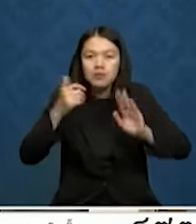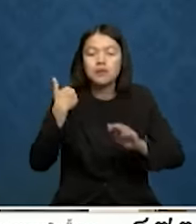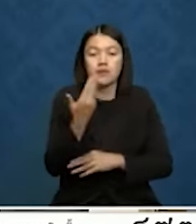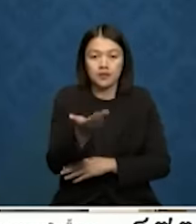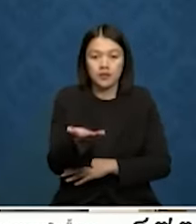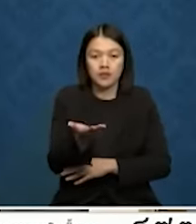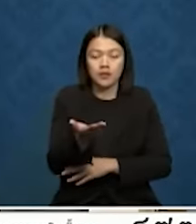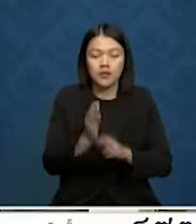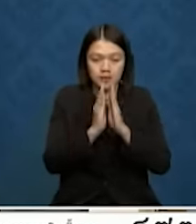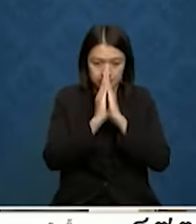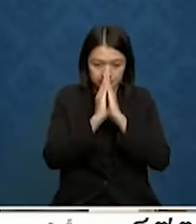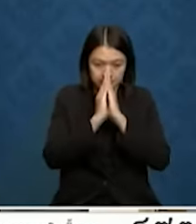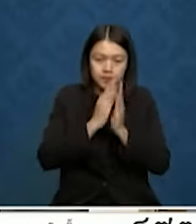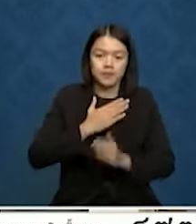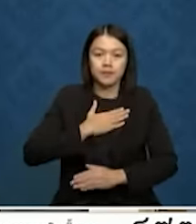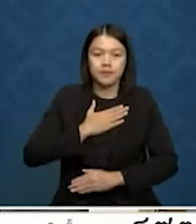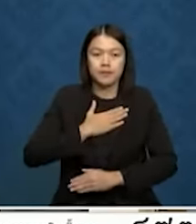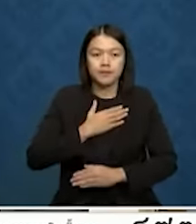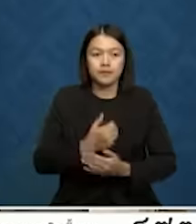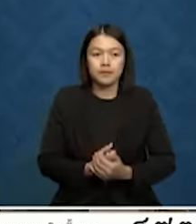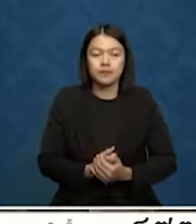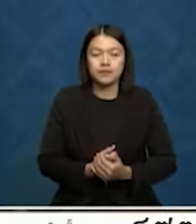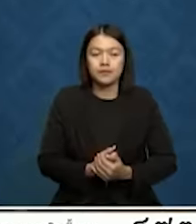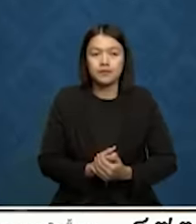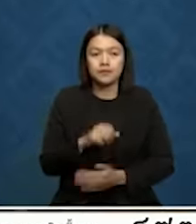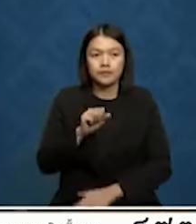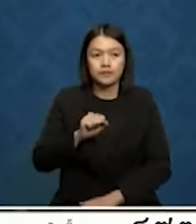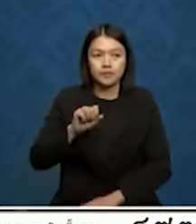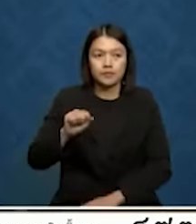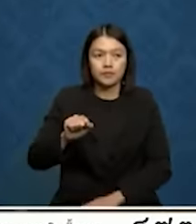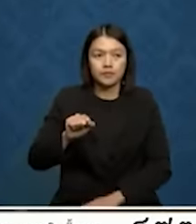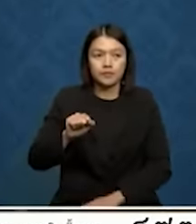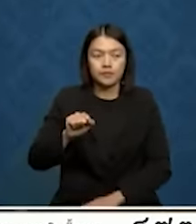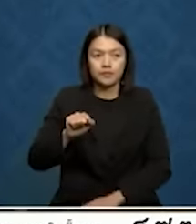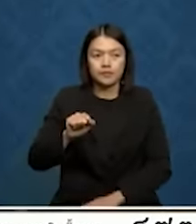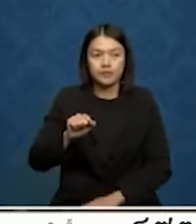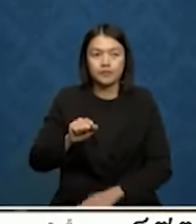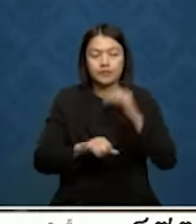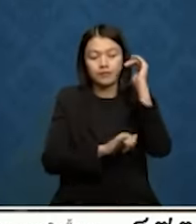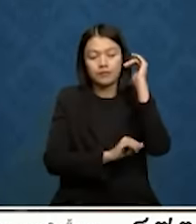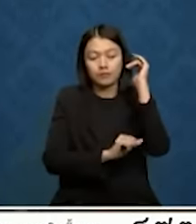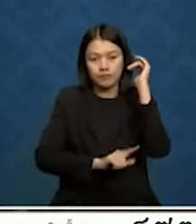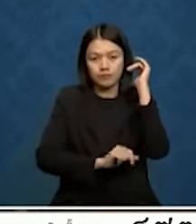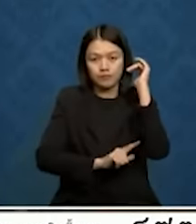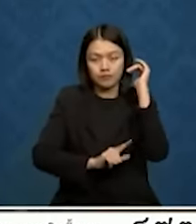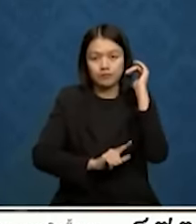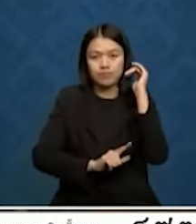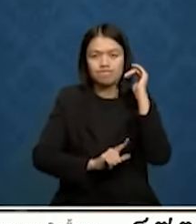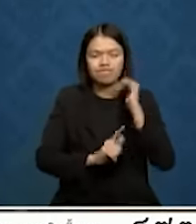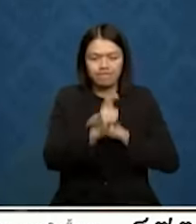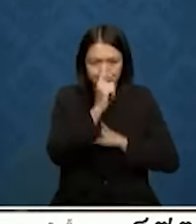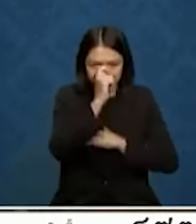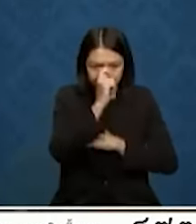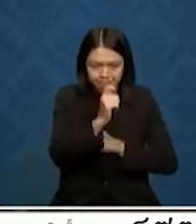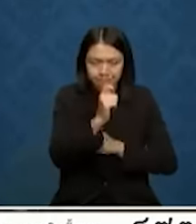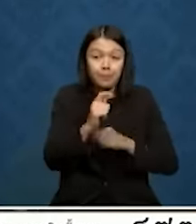ท่านประธานที่เคารพครับผมสุกันโนมัฏฐานะครับสมาชิกสภาผู้แทนราษฎร จังหวัดยะลาเขต2ด้วยความเคารพเพื่อนส